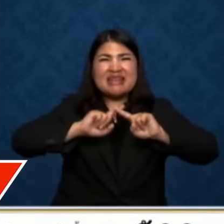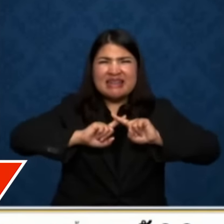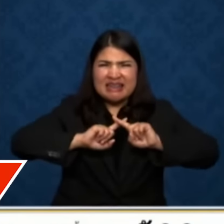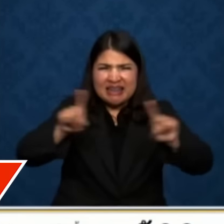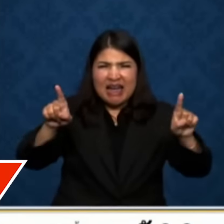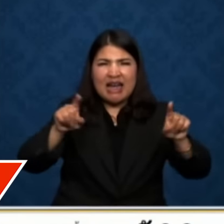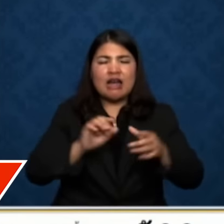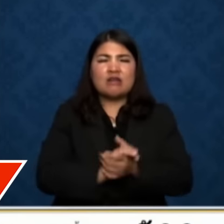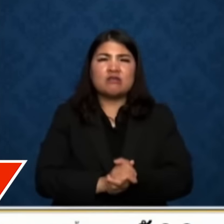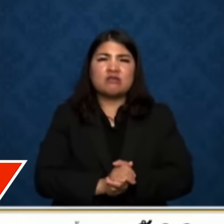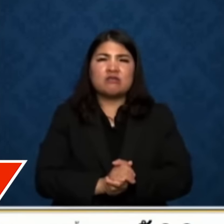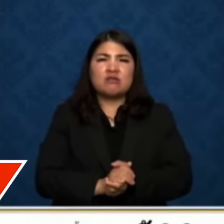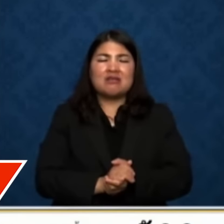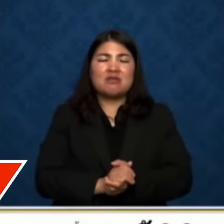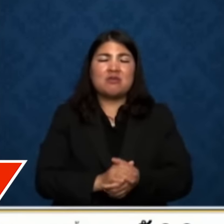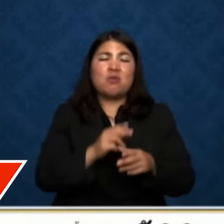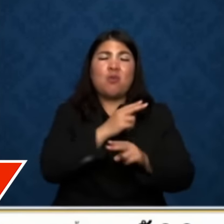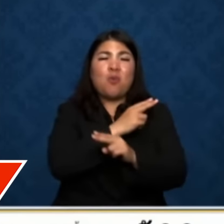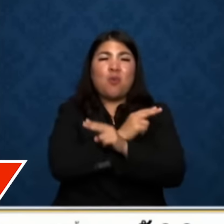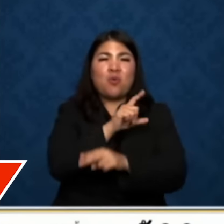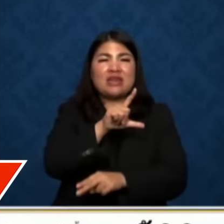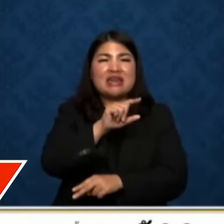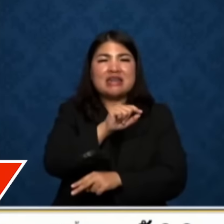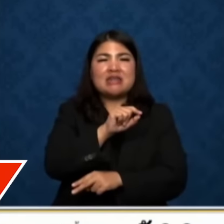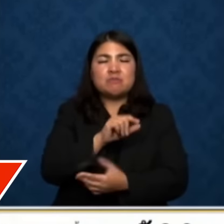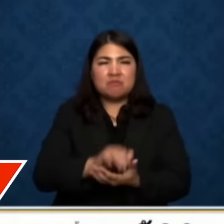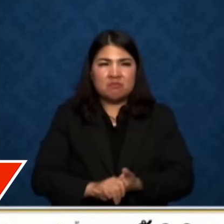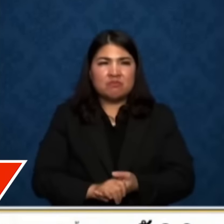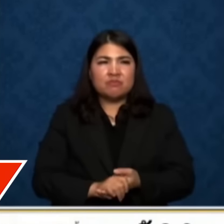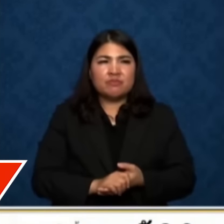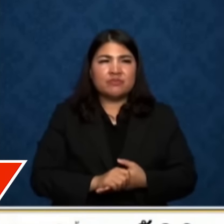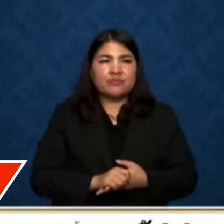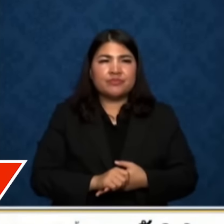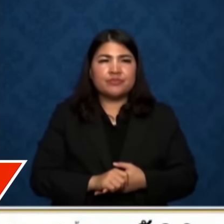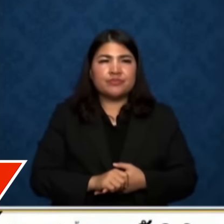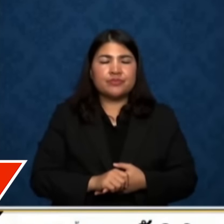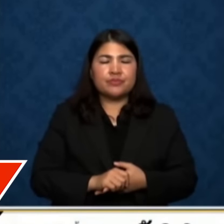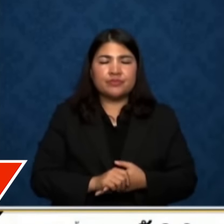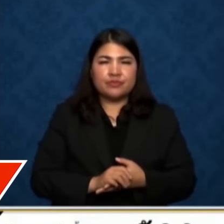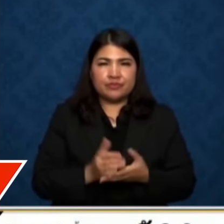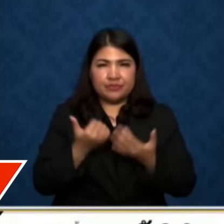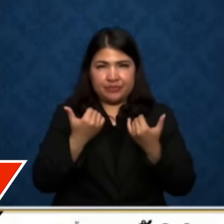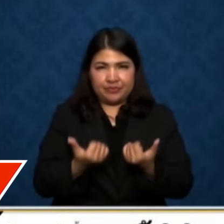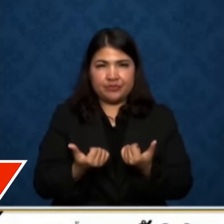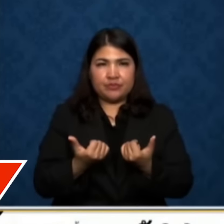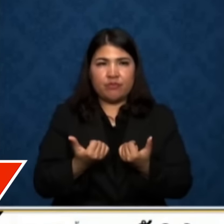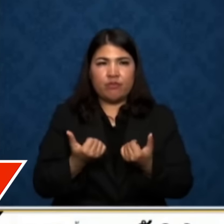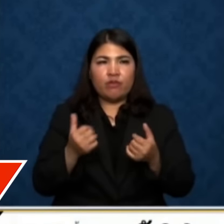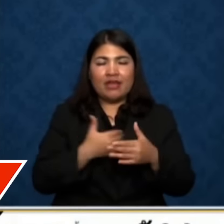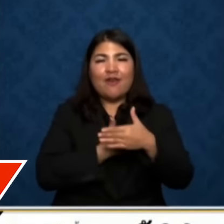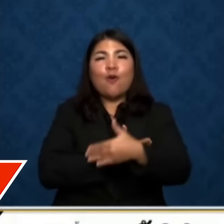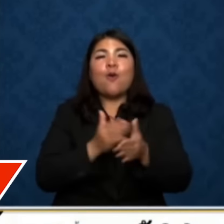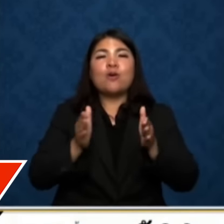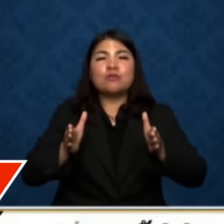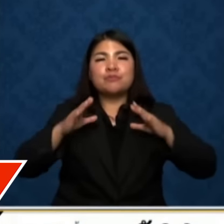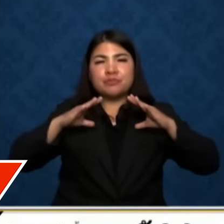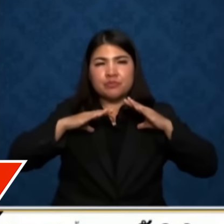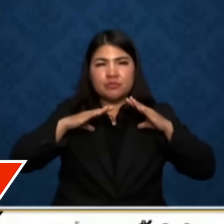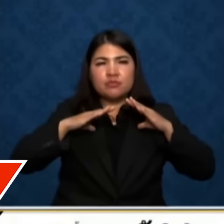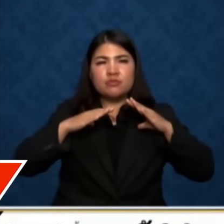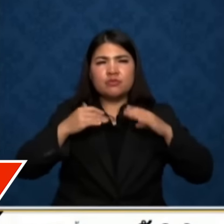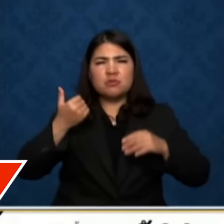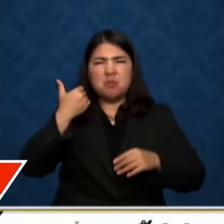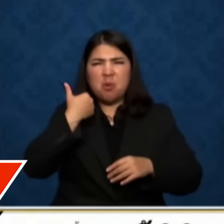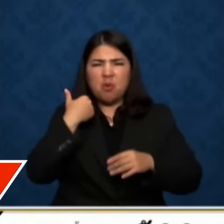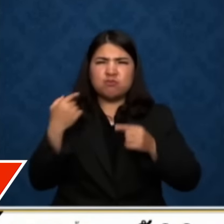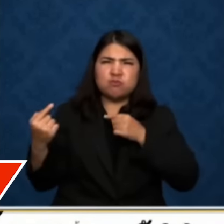เกือบ20เท่าอ่ะท่านประธานสไลด์ถัดไปครับอีกประเด็นหนึ่งนะครับก็คือเรื่องของห้องพักซึ่งมีผู้ถกเถีย